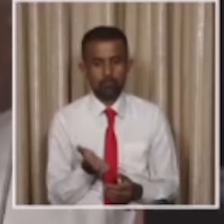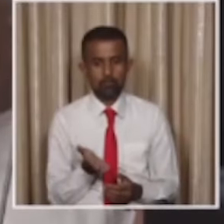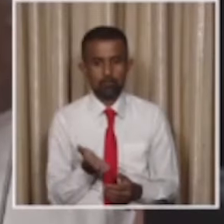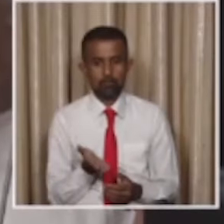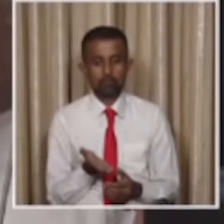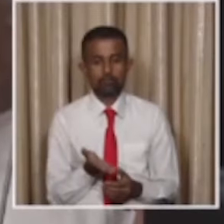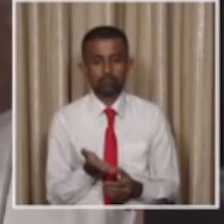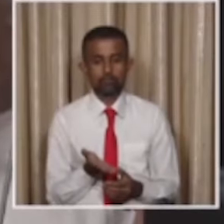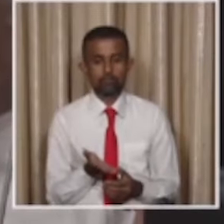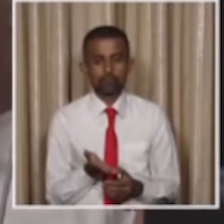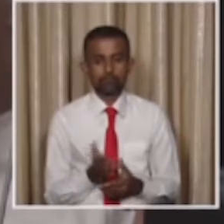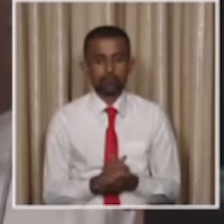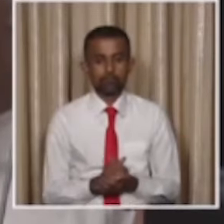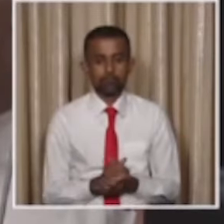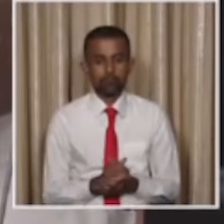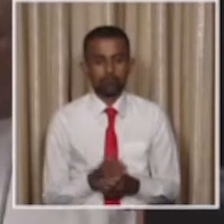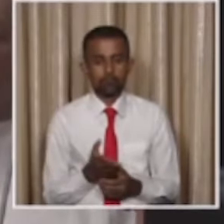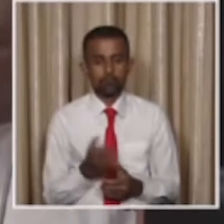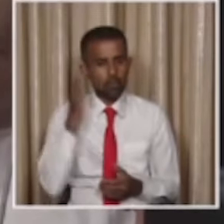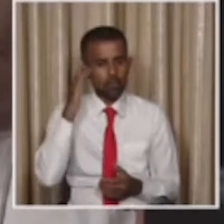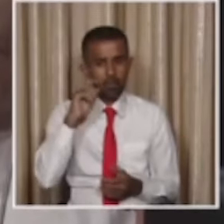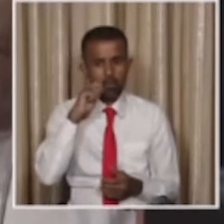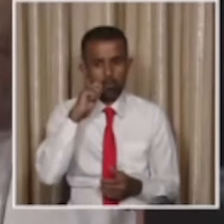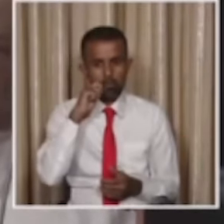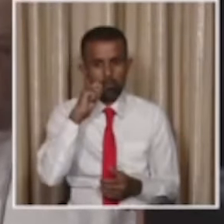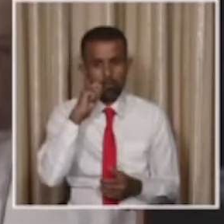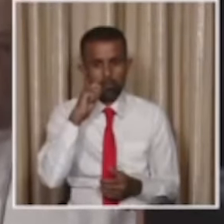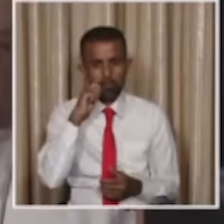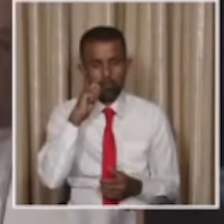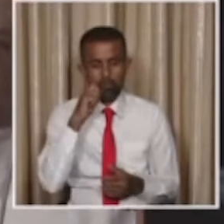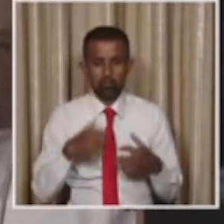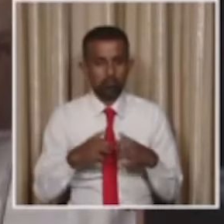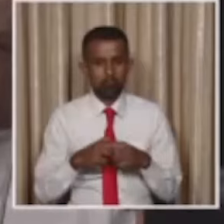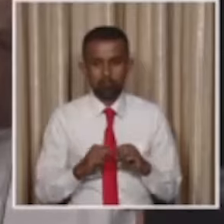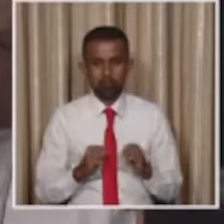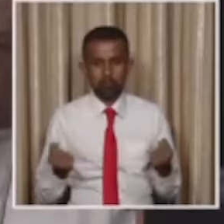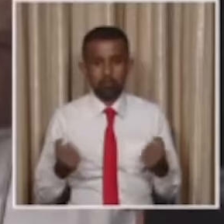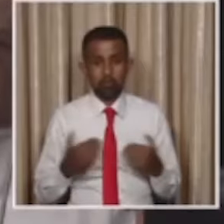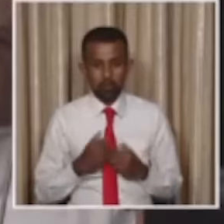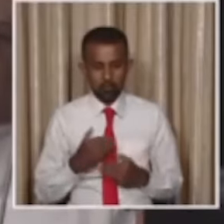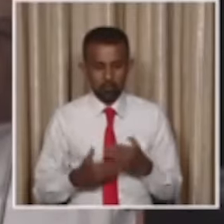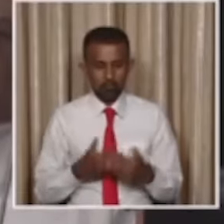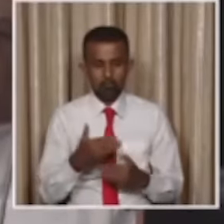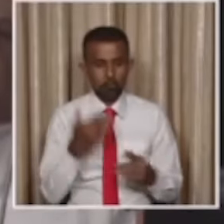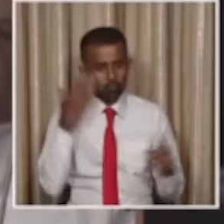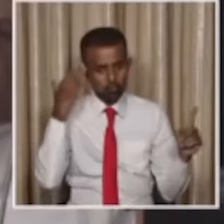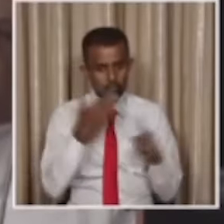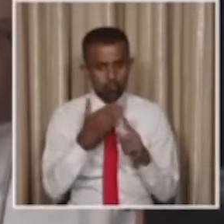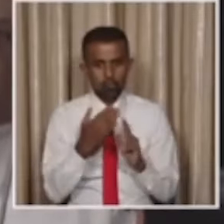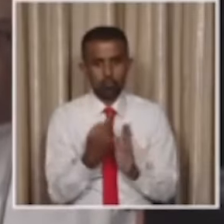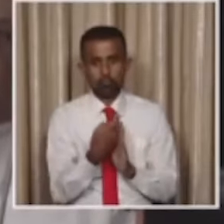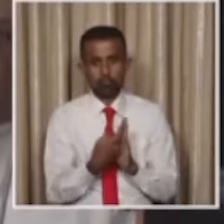no issue of gender. What I have done is take the national policy on gender. දැන් මේ ගැන කෑ ගහන්න වැඩන්නේ.